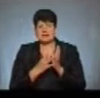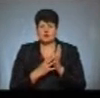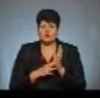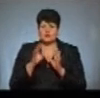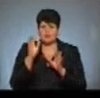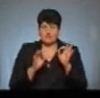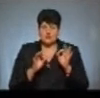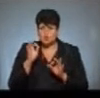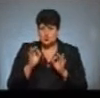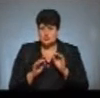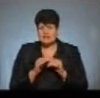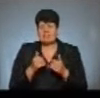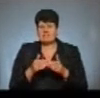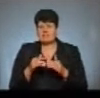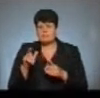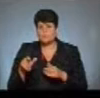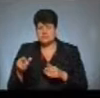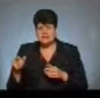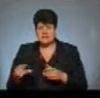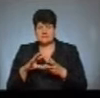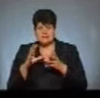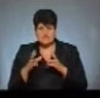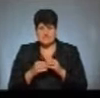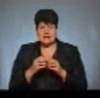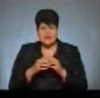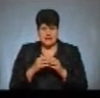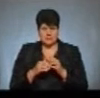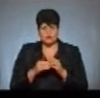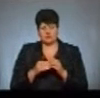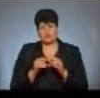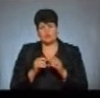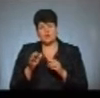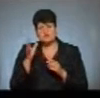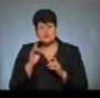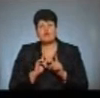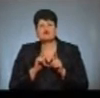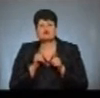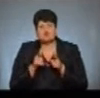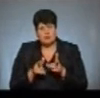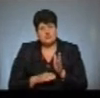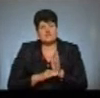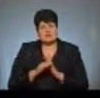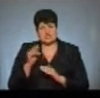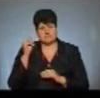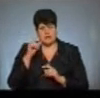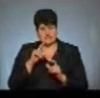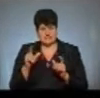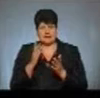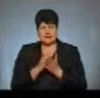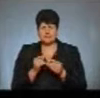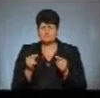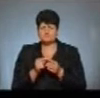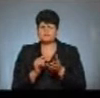80-90% випускників системи загальної середньої освіти все-таки бажають і вступають до вищих навчальних закладів. І є чітко